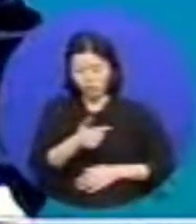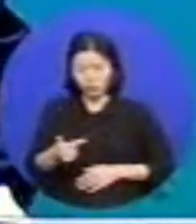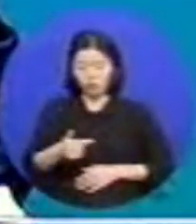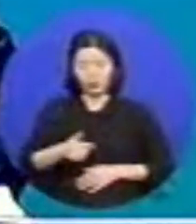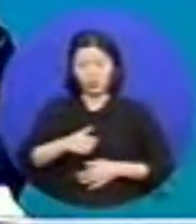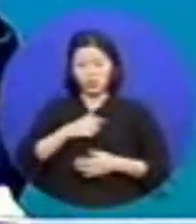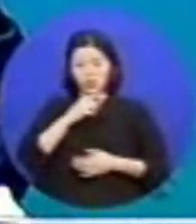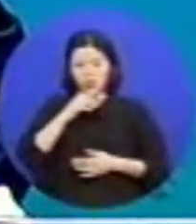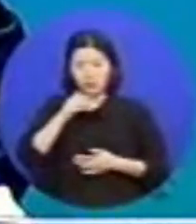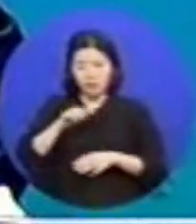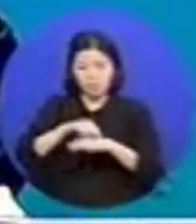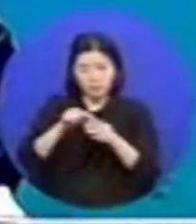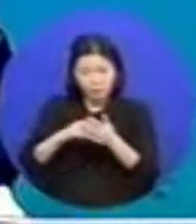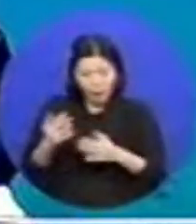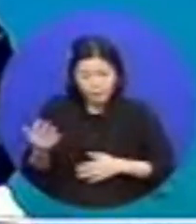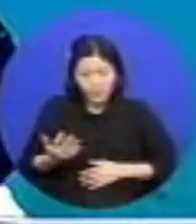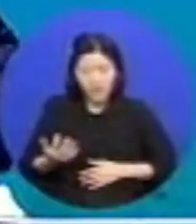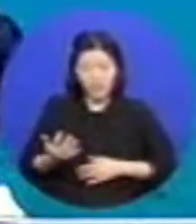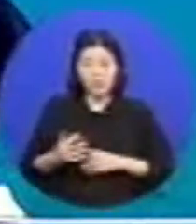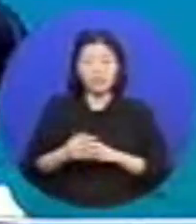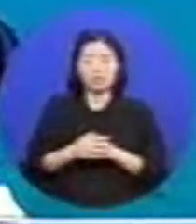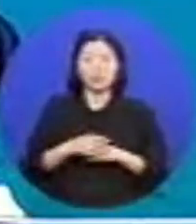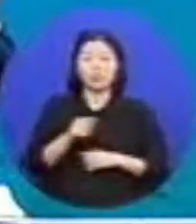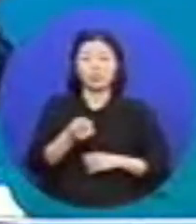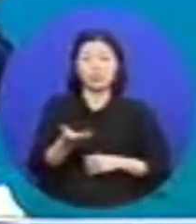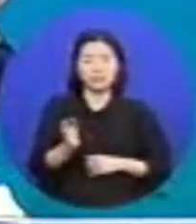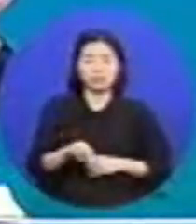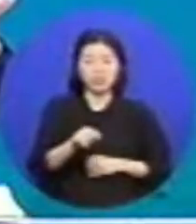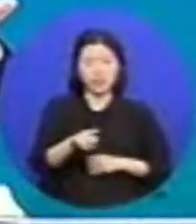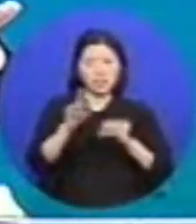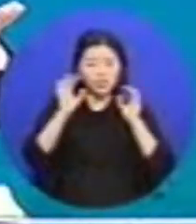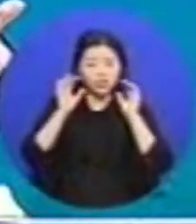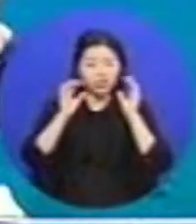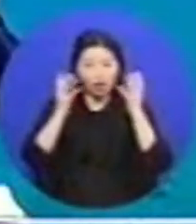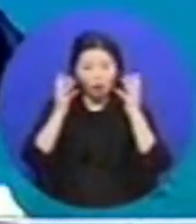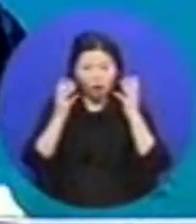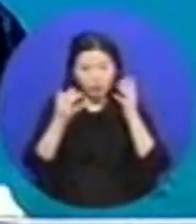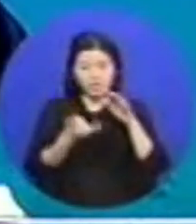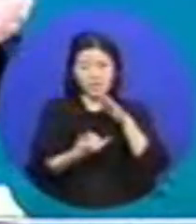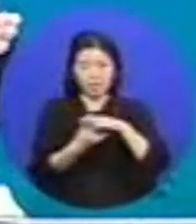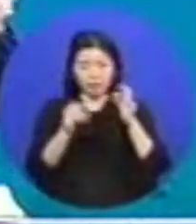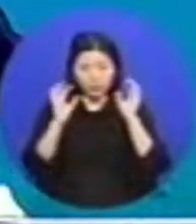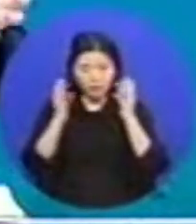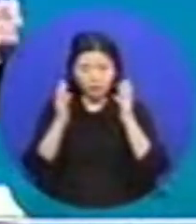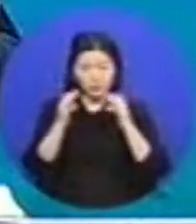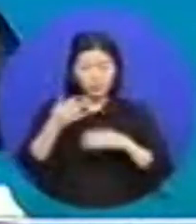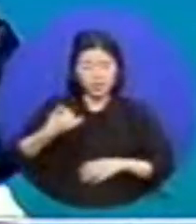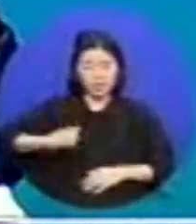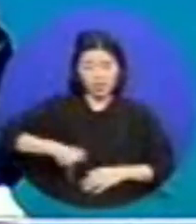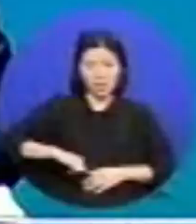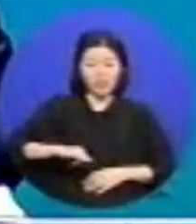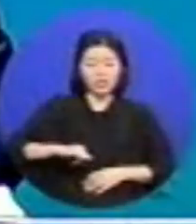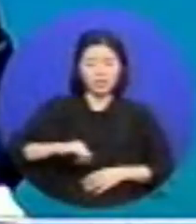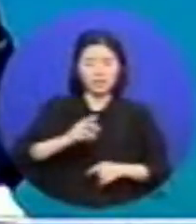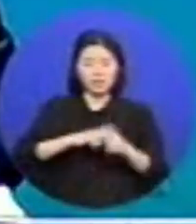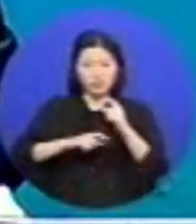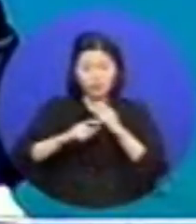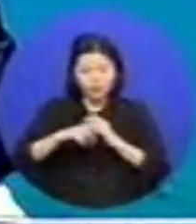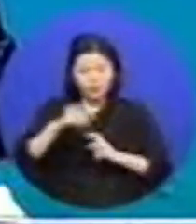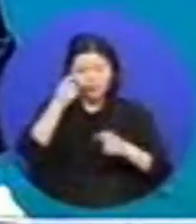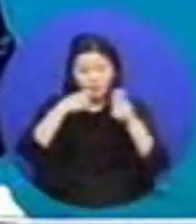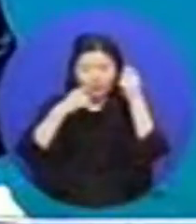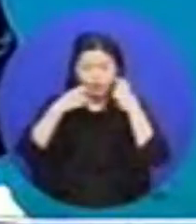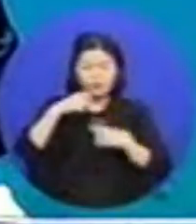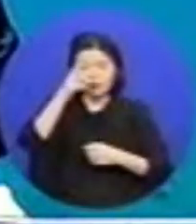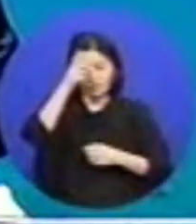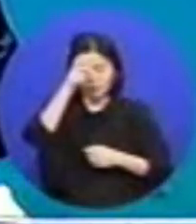속상하고 그런데 아이 어린 딸이 더 보채고 울고 하는데 그때